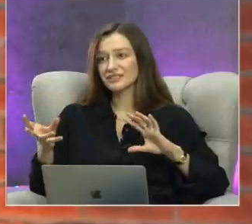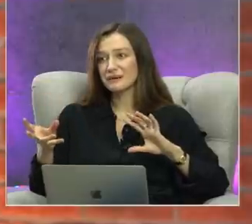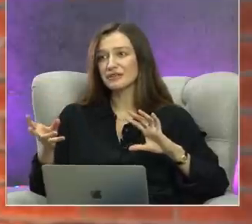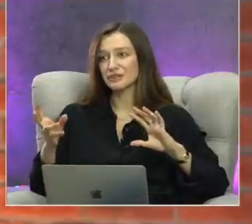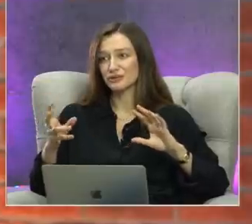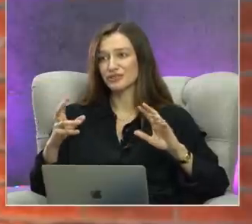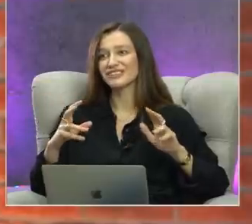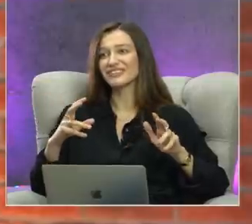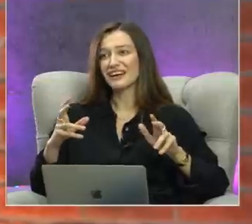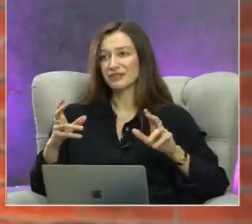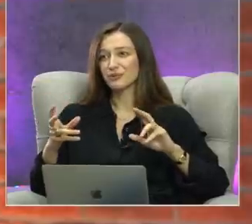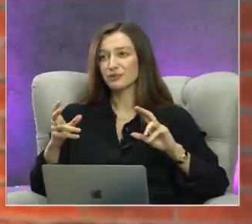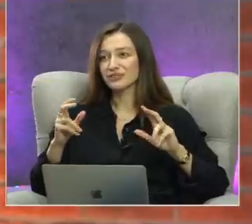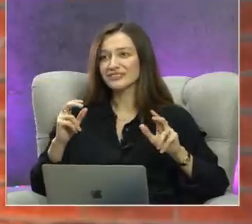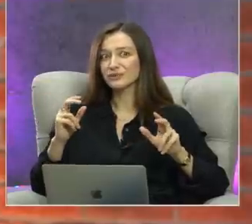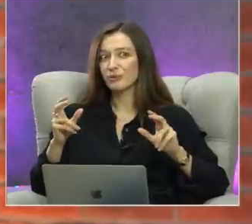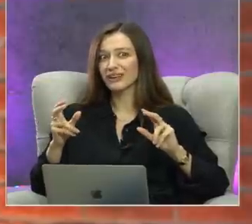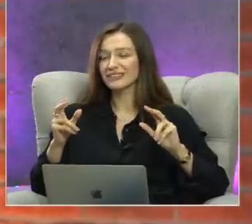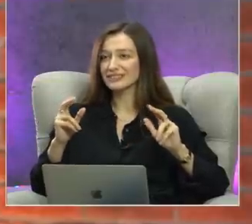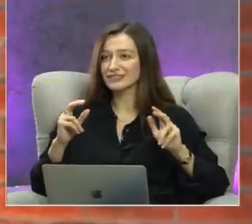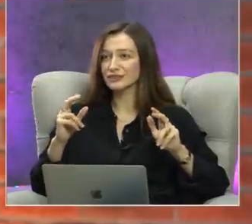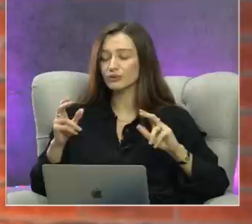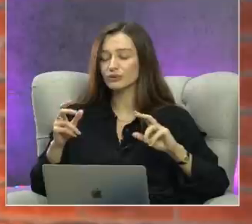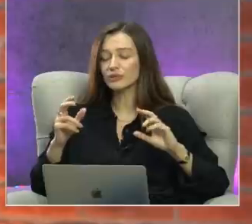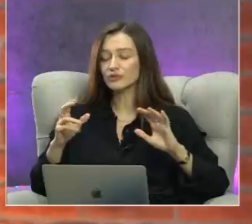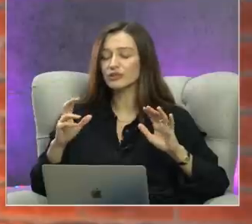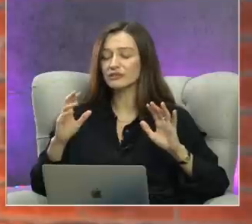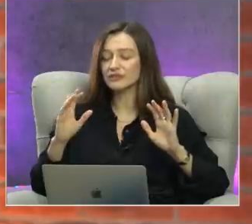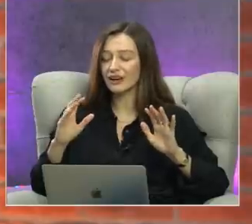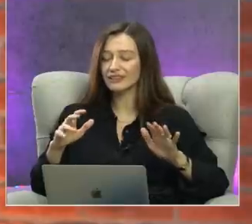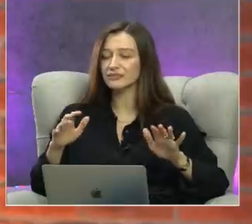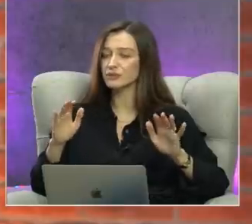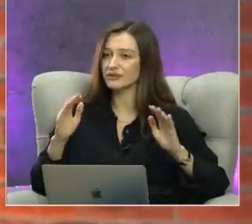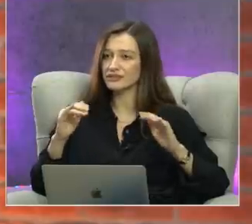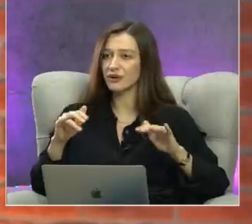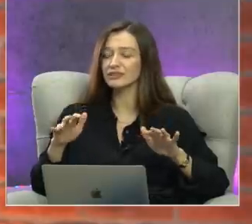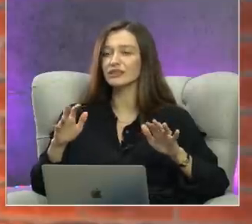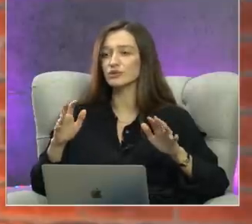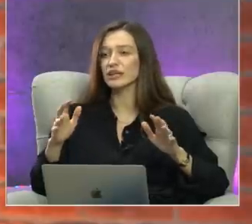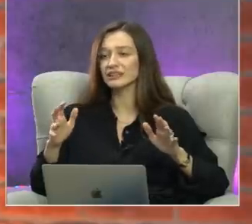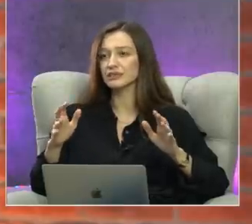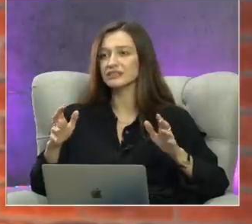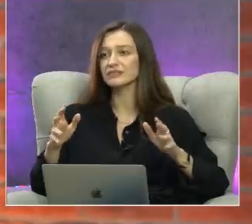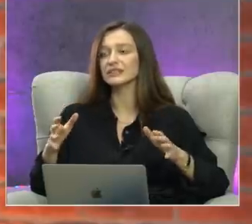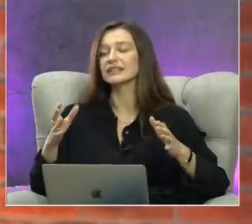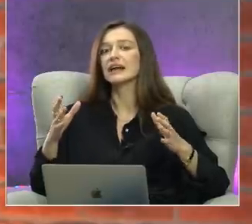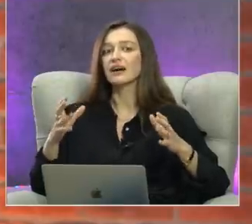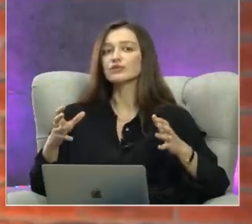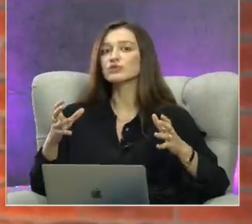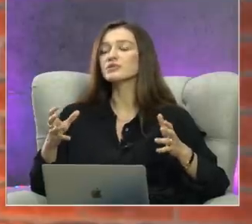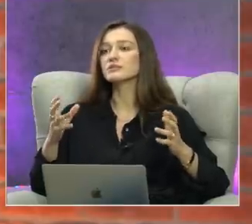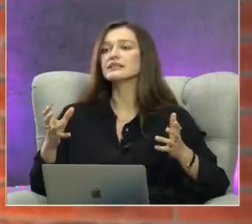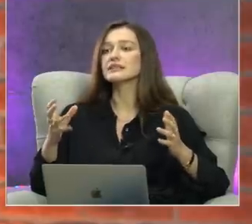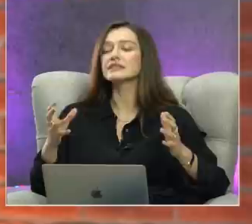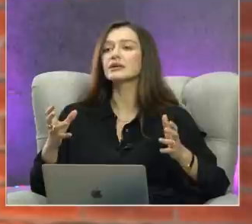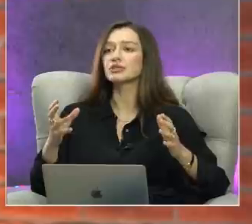gitmesini istemediğim evet. için. İşte. Evet bu nasıl toparlarız, nasıl doğru olur ama şöyle sakin bir nefesimi aldıktan sonra eklemek isterim ki aslında